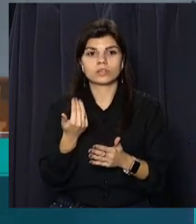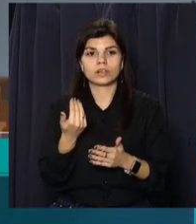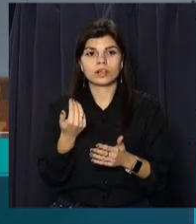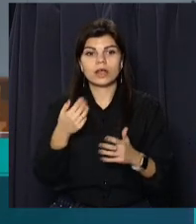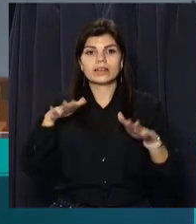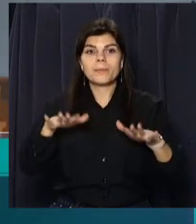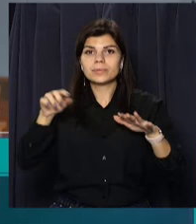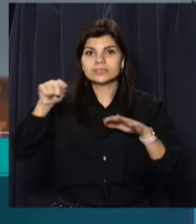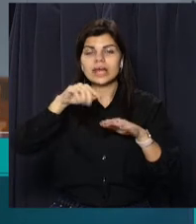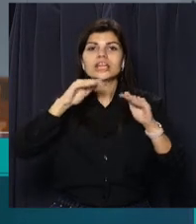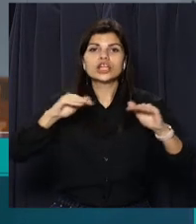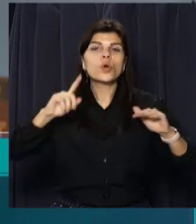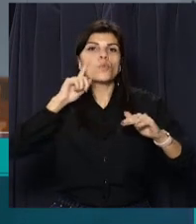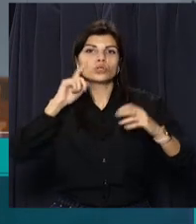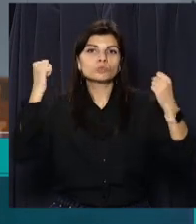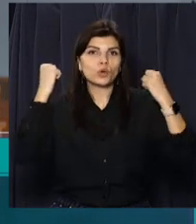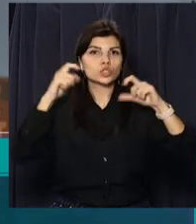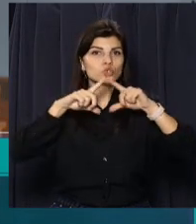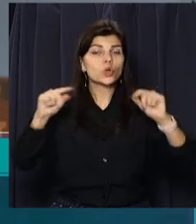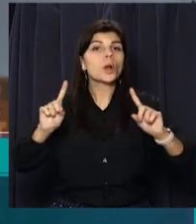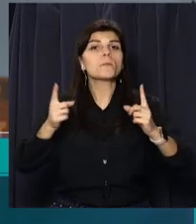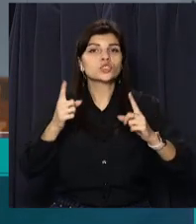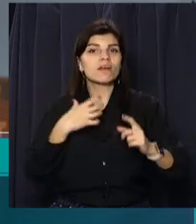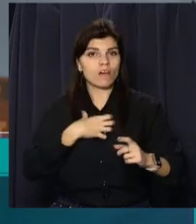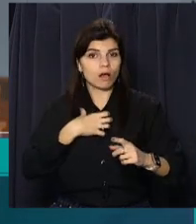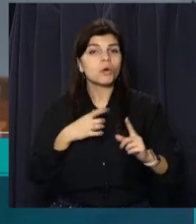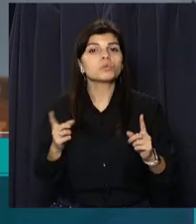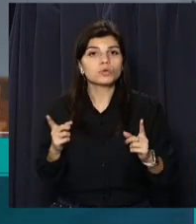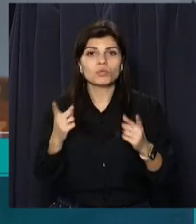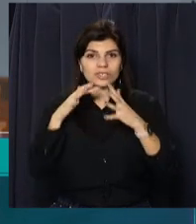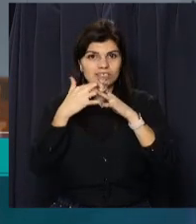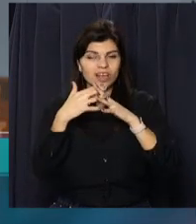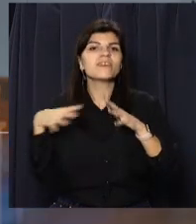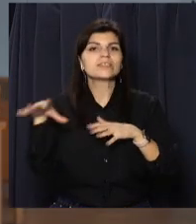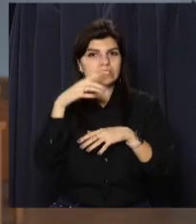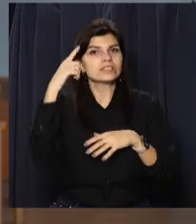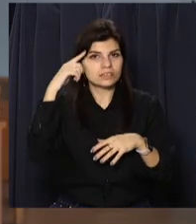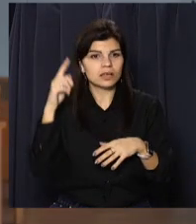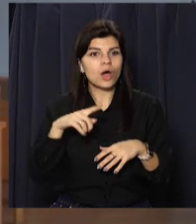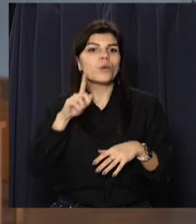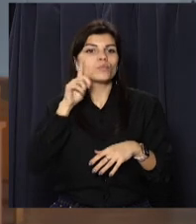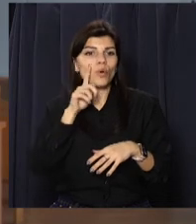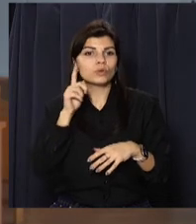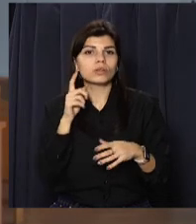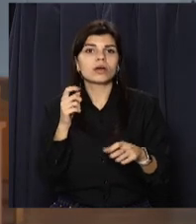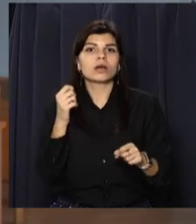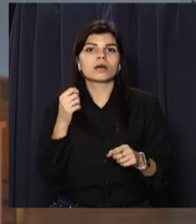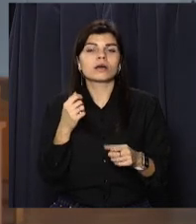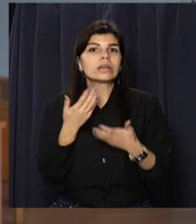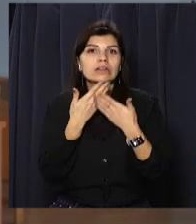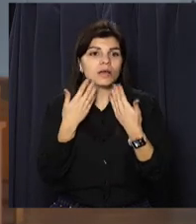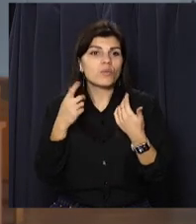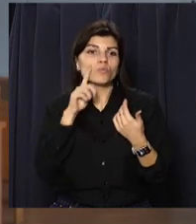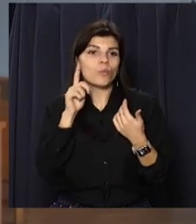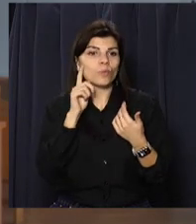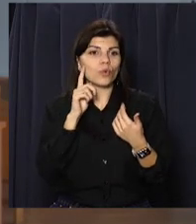містах дитячі юнацькі спортивні школи. Чому це важливо? Тому що в селах, ви всі знаєте, молоді немає,